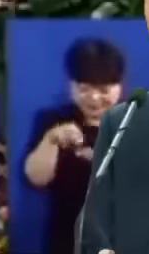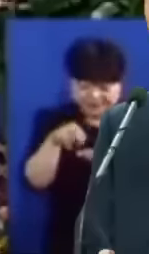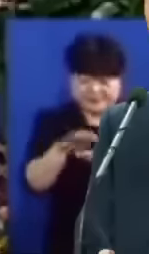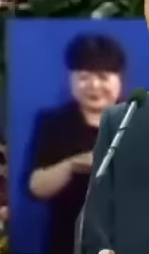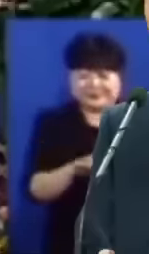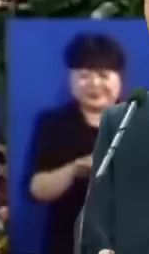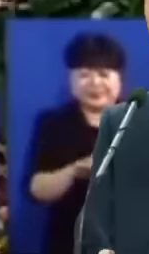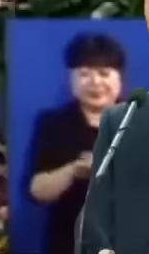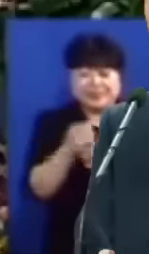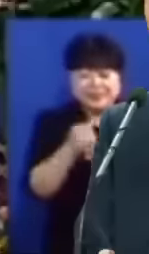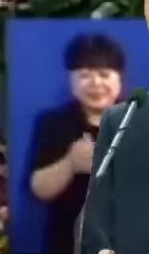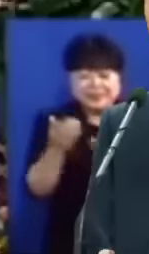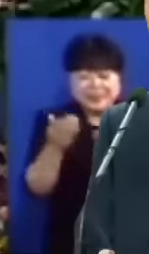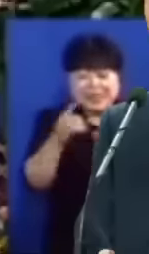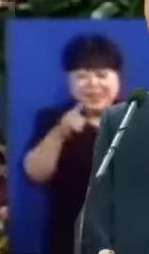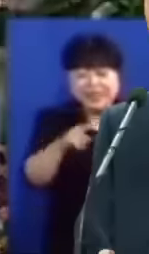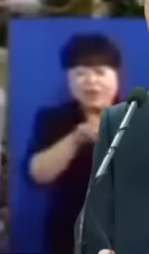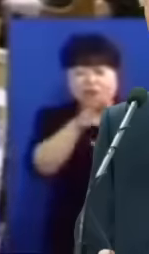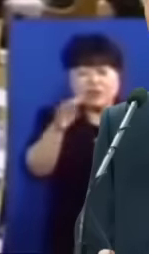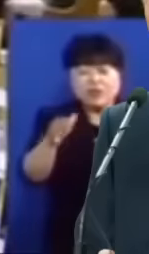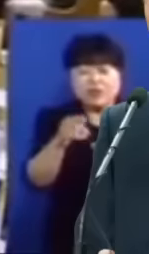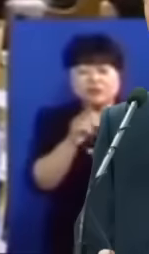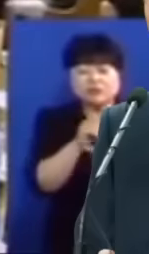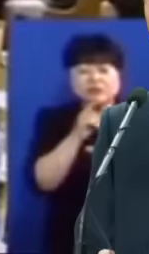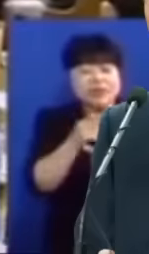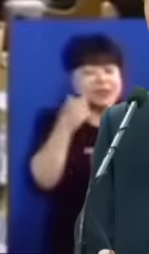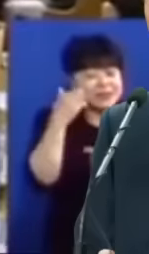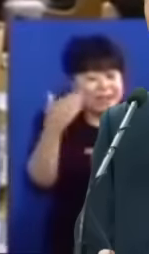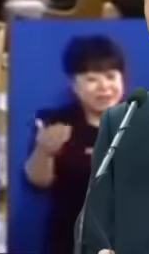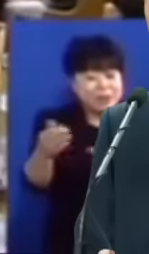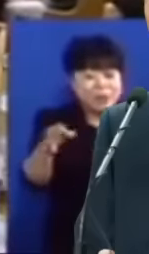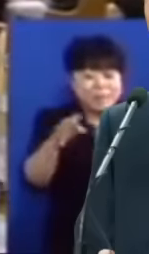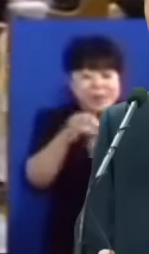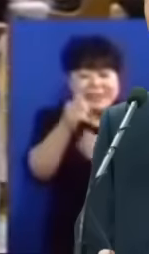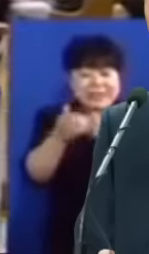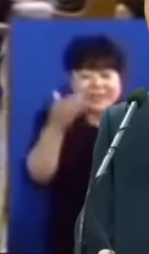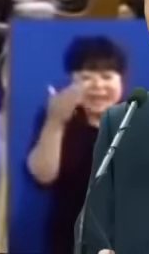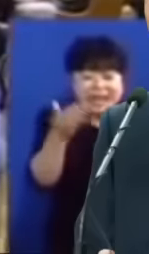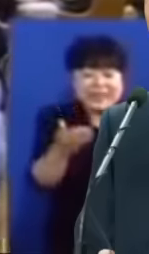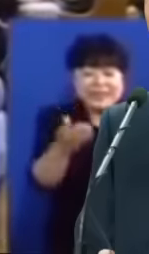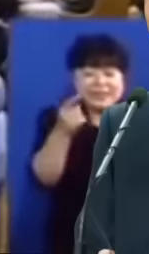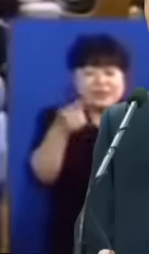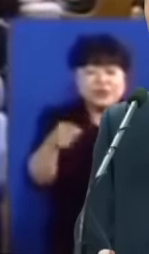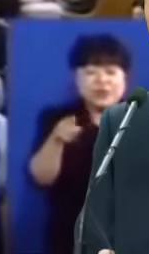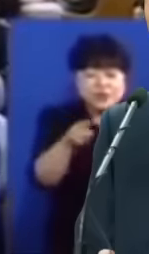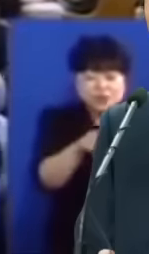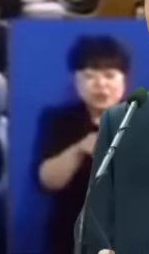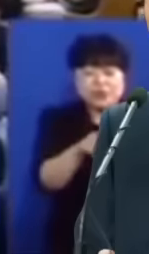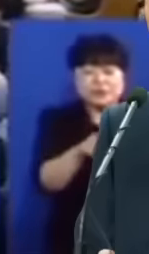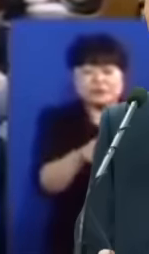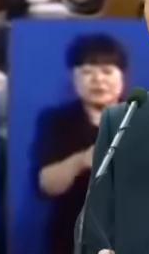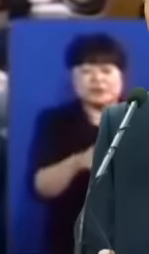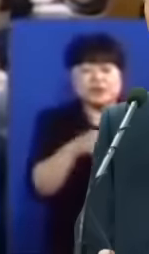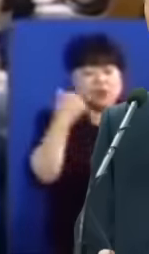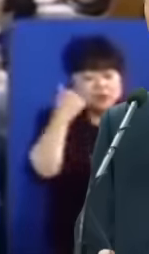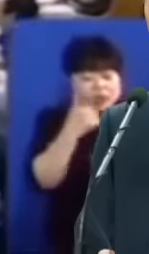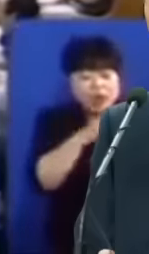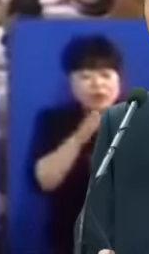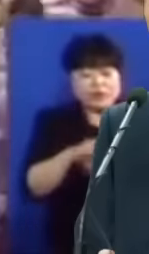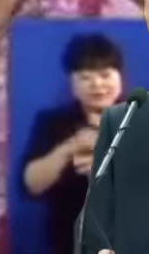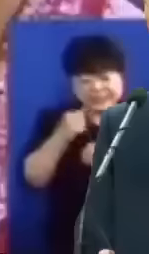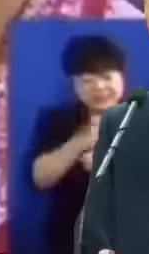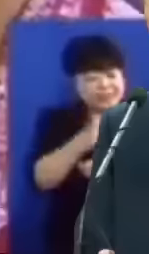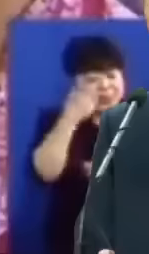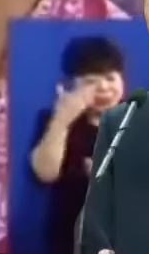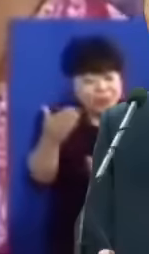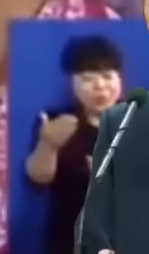읽어보십시다. 그런즉 이 일에 대하여 우리가 무슨 말하리요? 만일 하나님이 우리를 위하시면 누가